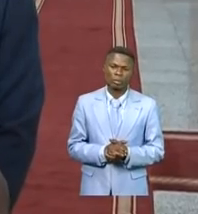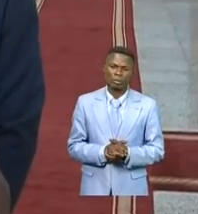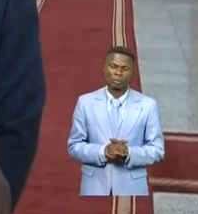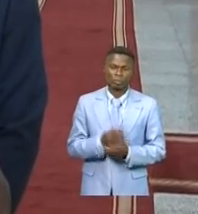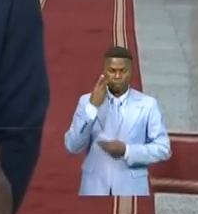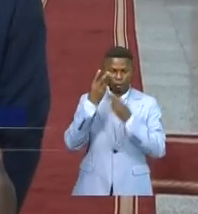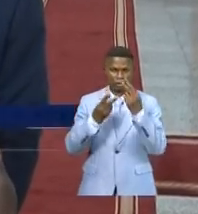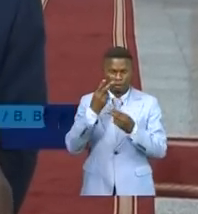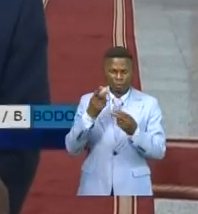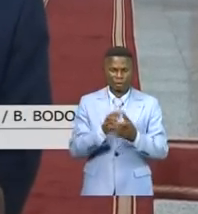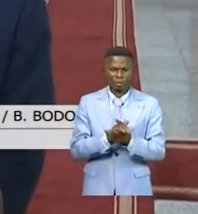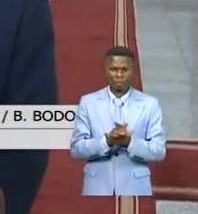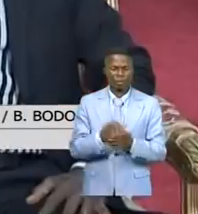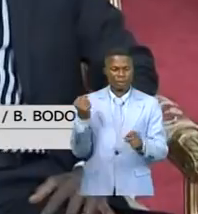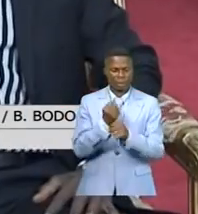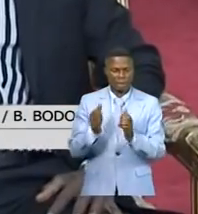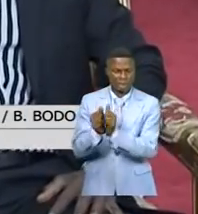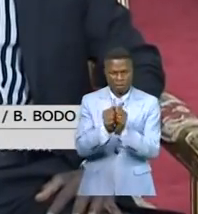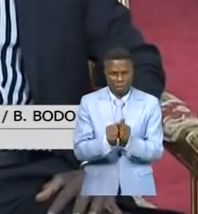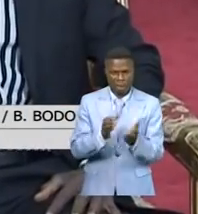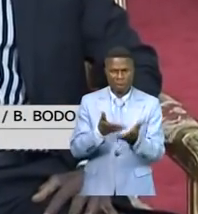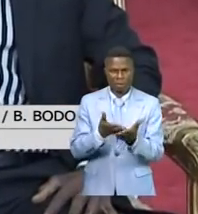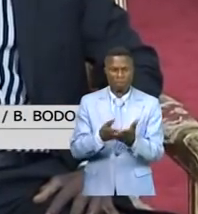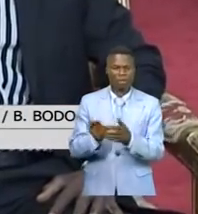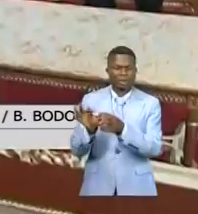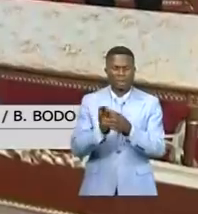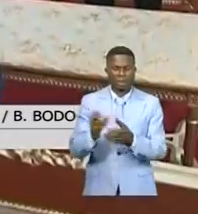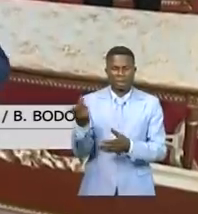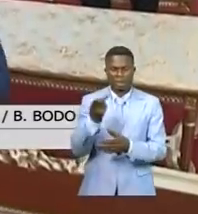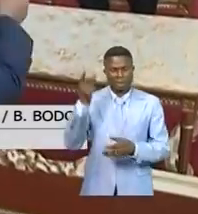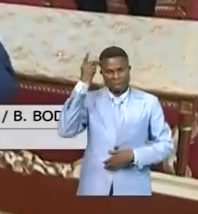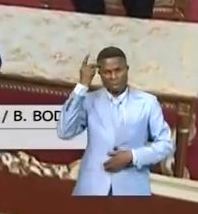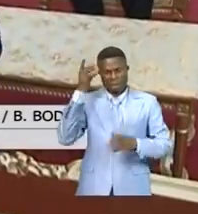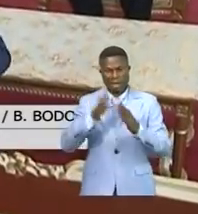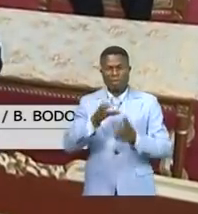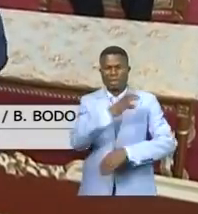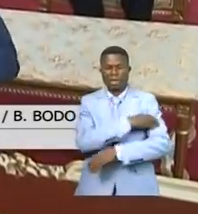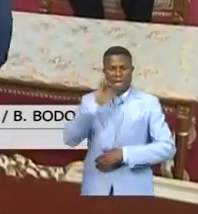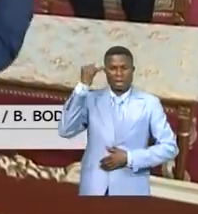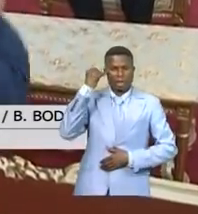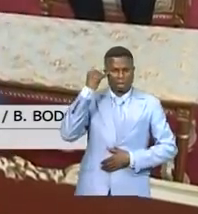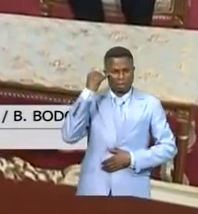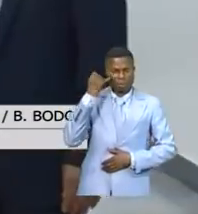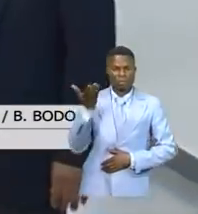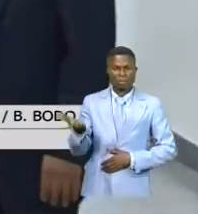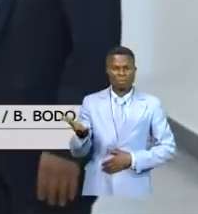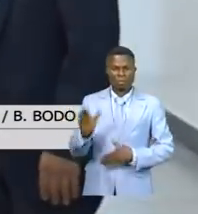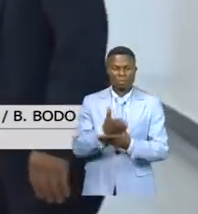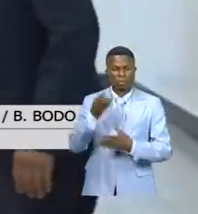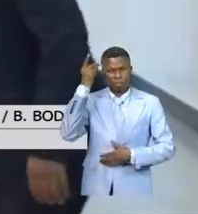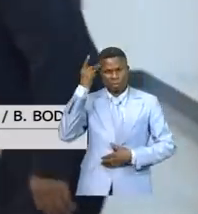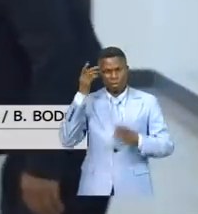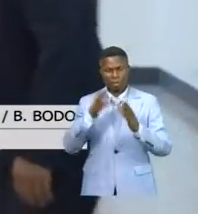on était d'accord de travailler ensemble. Les relations diplomatiques entre Kinshasa, Tokyo d'une part et d'autre part, entre